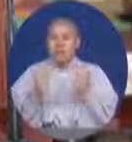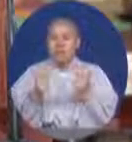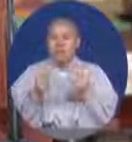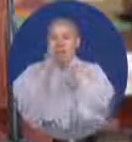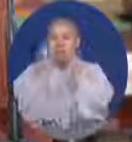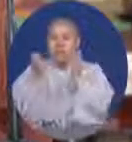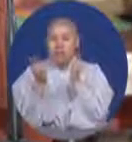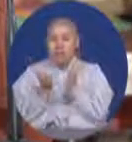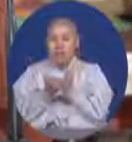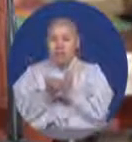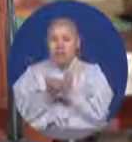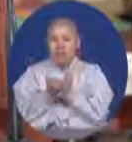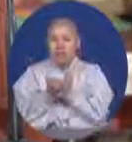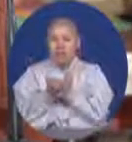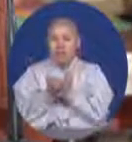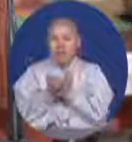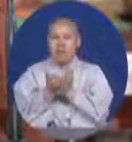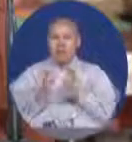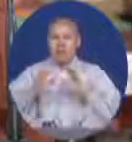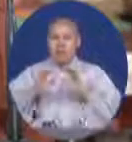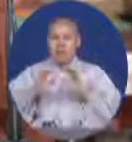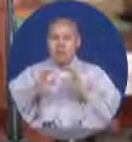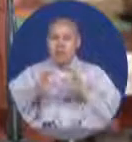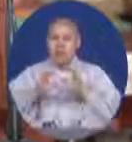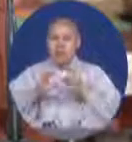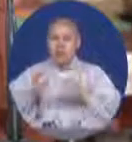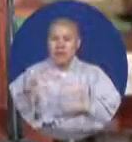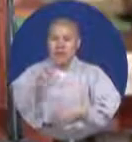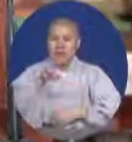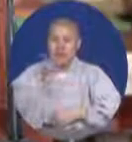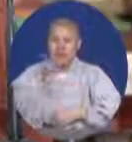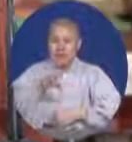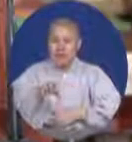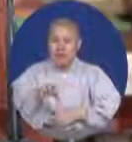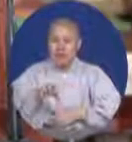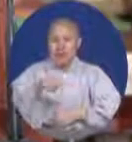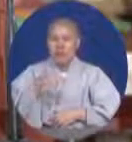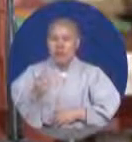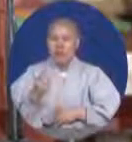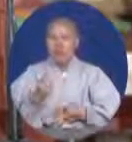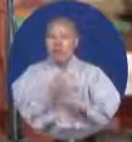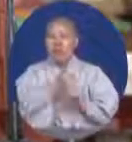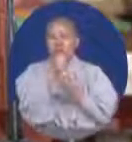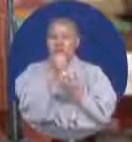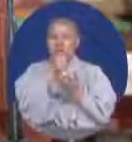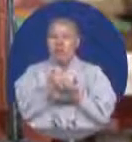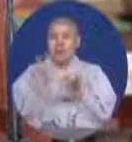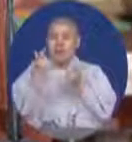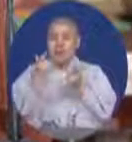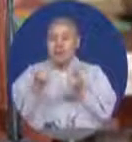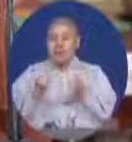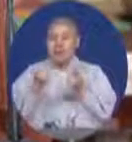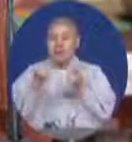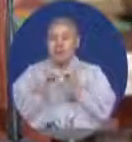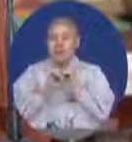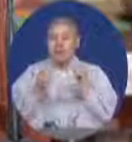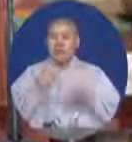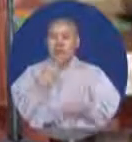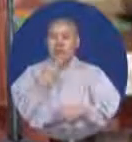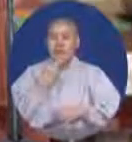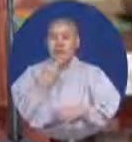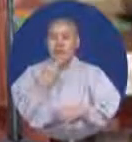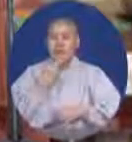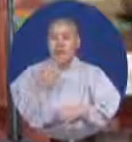시방세계의 영무비라 시방세계 어디에도 부처님 같은 분 안 계신다.